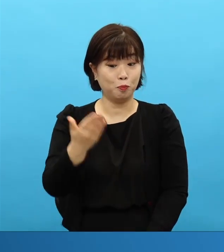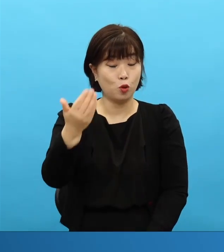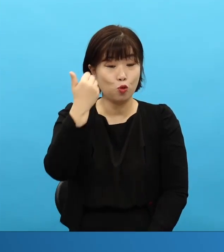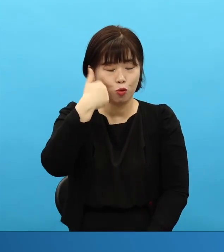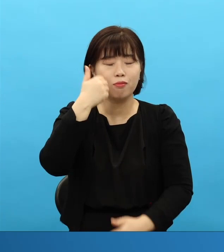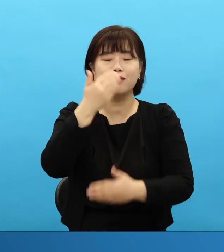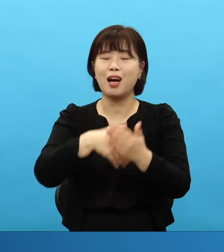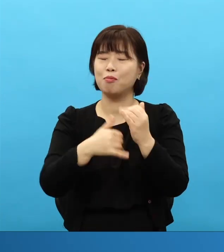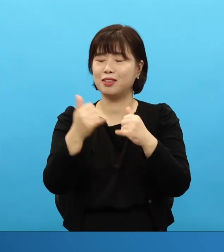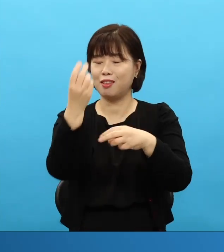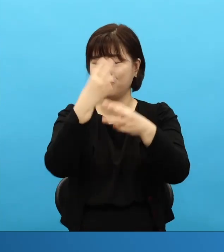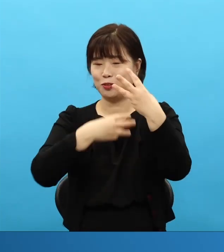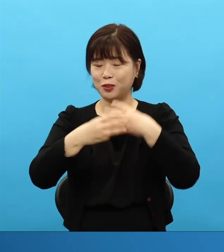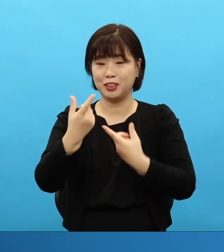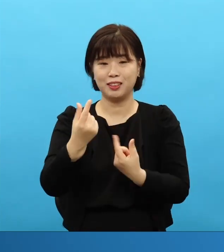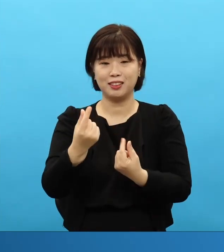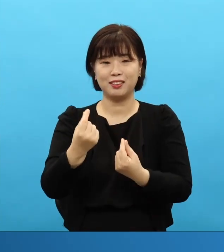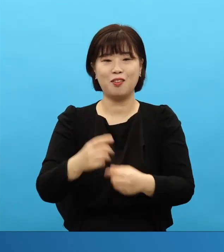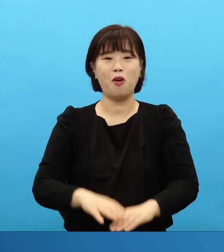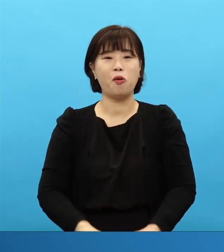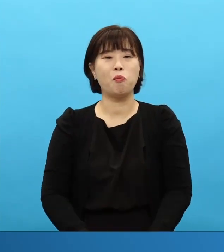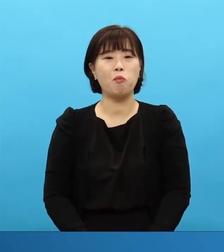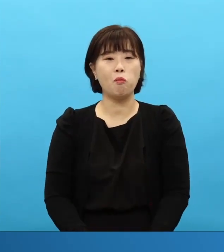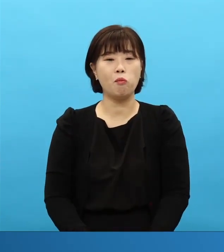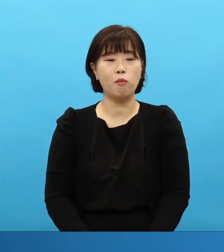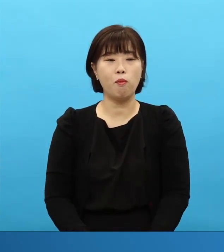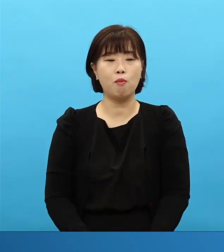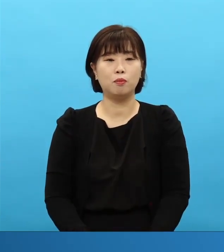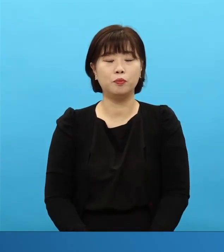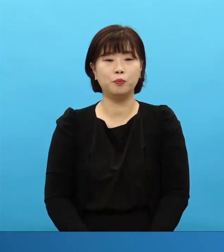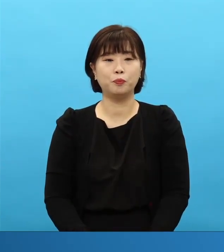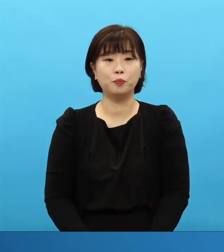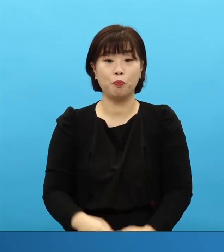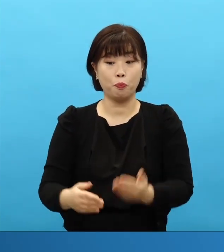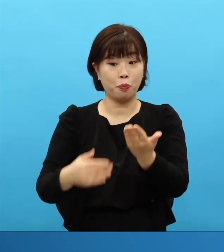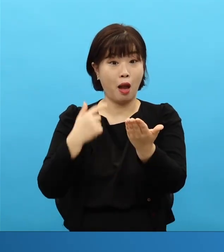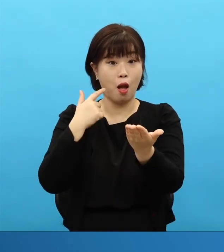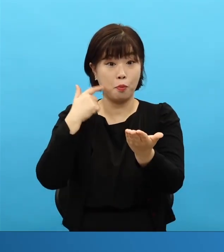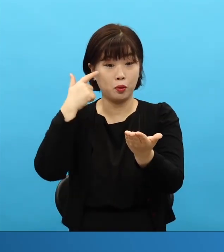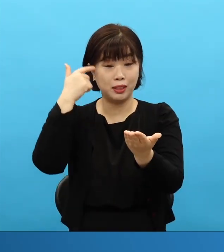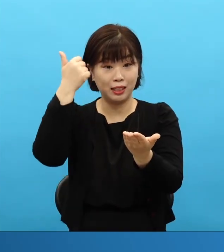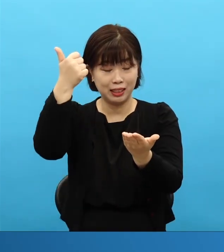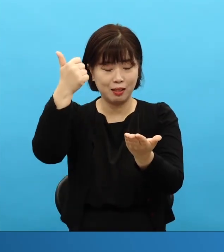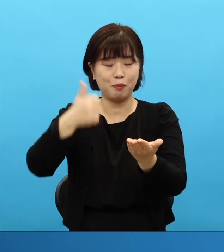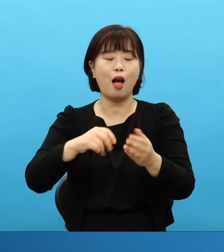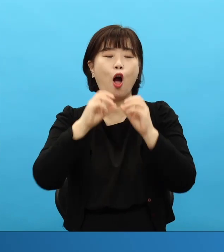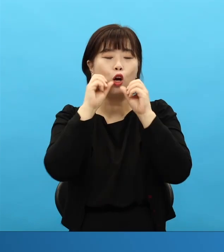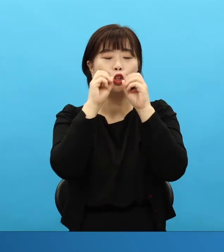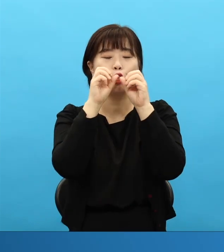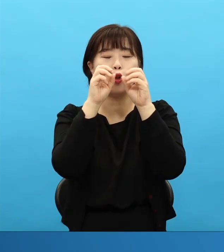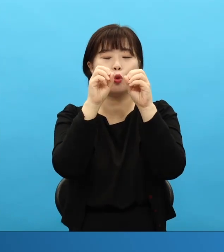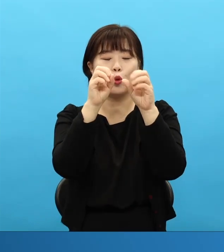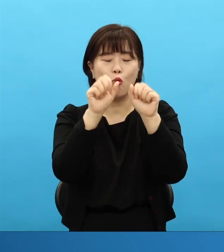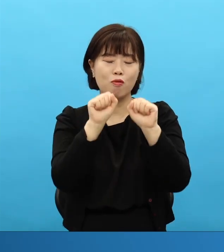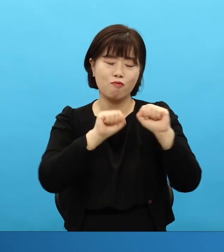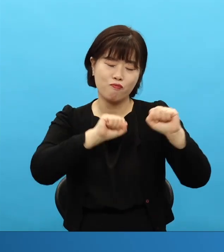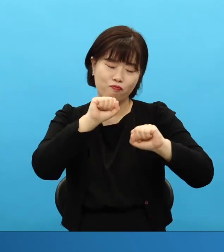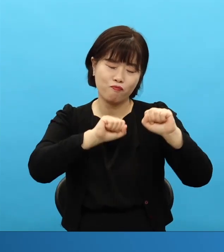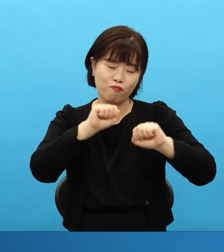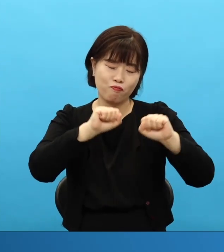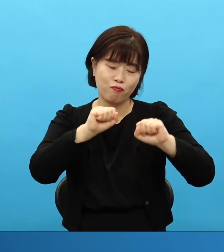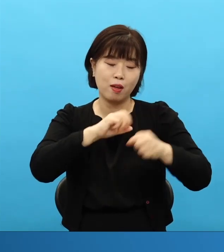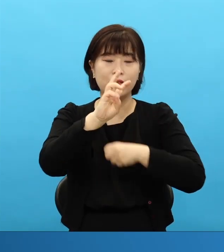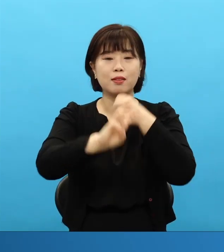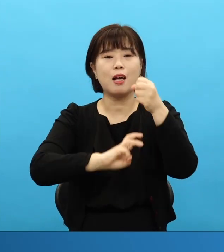김동건 목사님 인터뷰 진행해도 될까요? 네, 감사합니다. 네, 우리 목사님은 다락방 전도운동의 그루터기 남은 자 30년 동안 함께